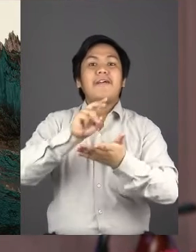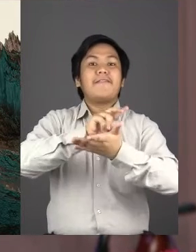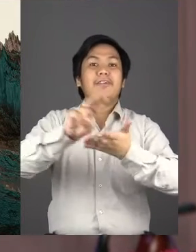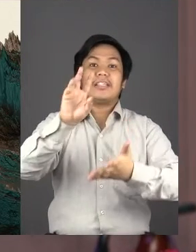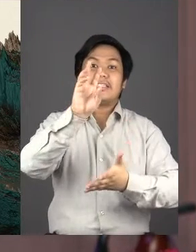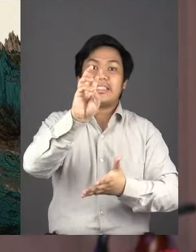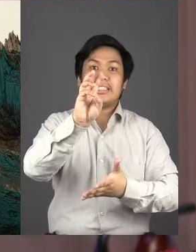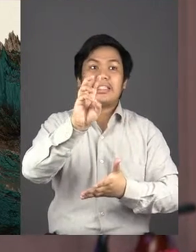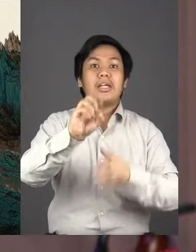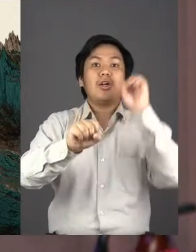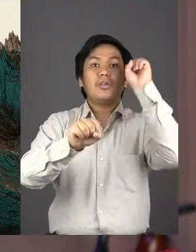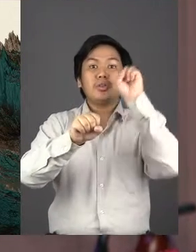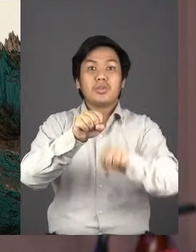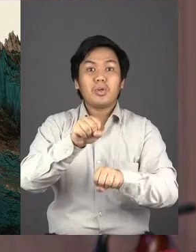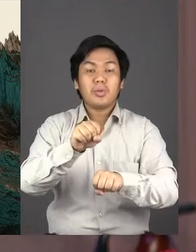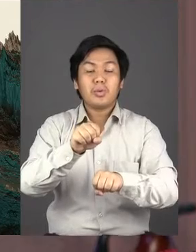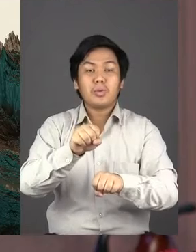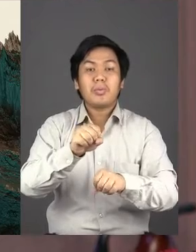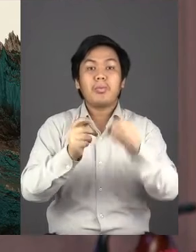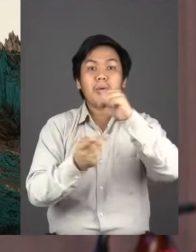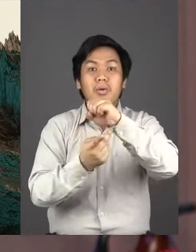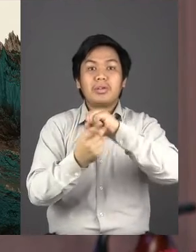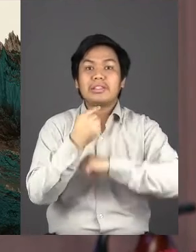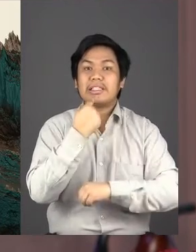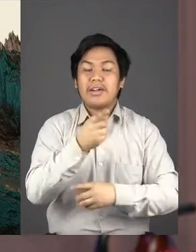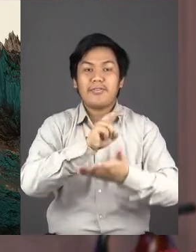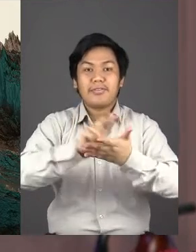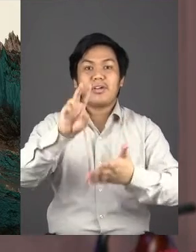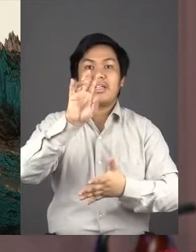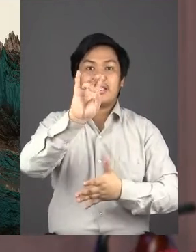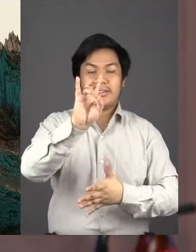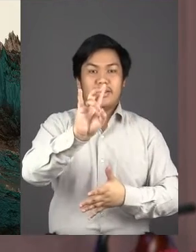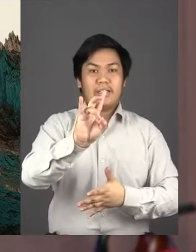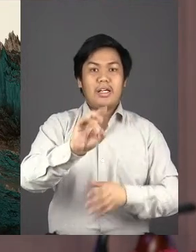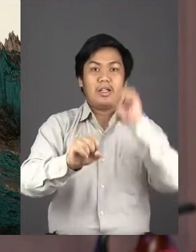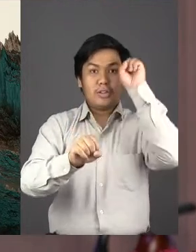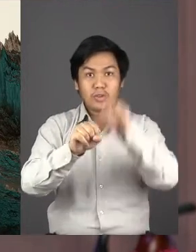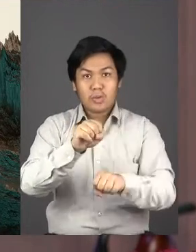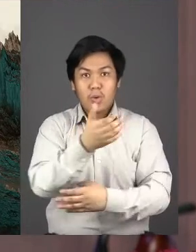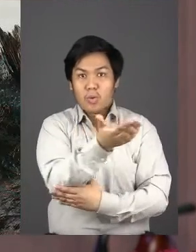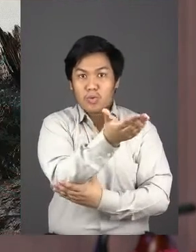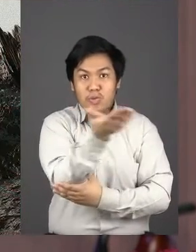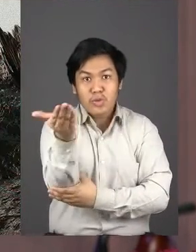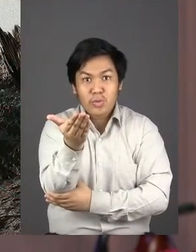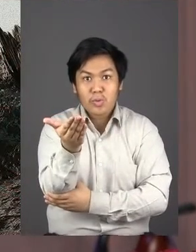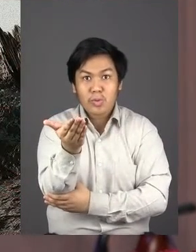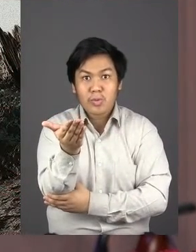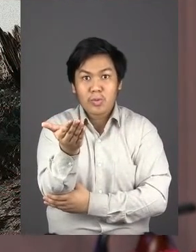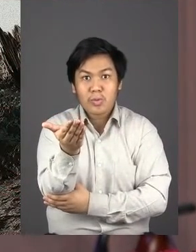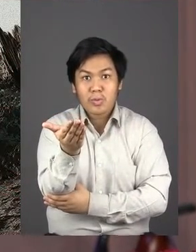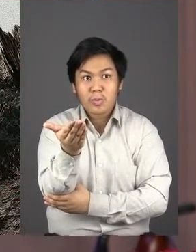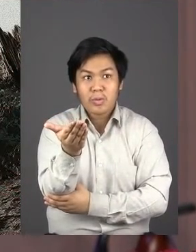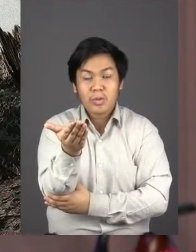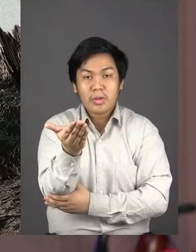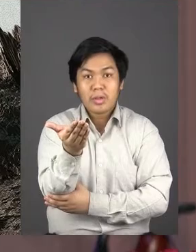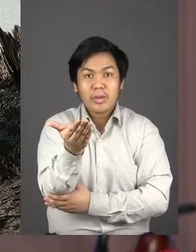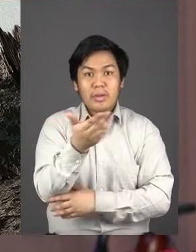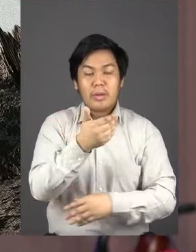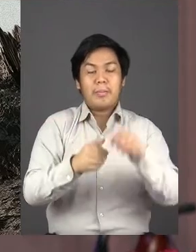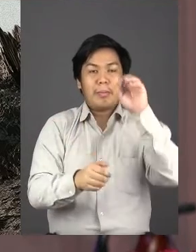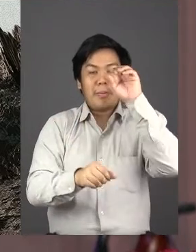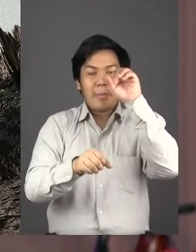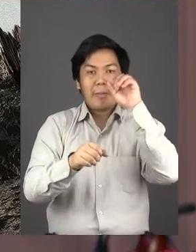marinang panawagan, therefore, na binigay niya. Sabi niya sa verse 7, therefore, dahil nga sa iyang kapahamakan na